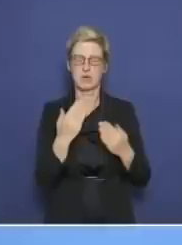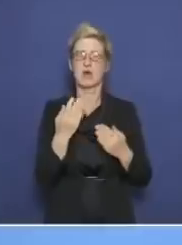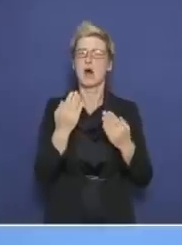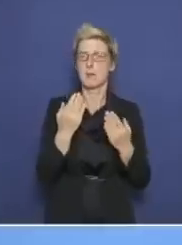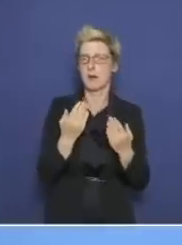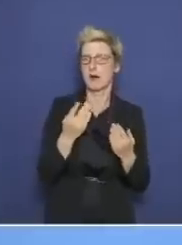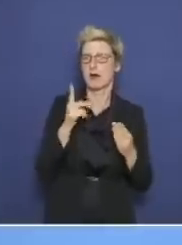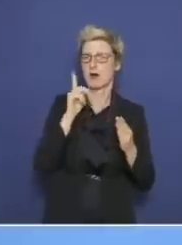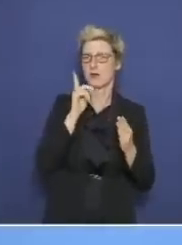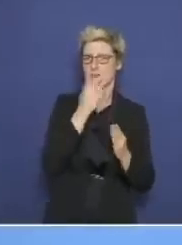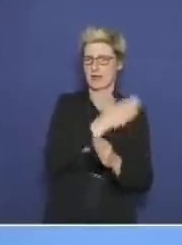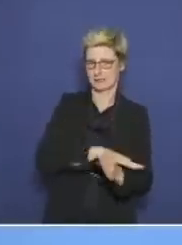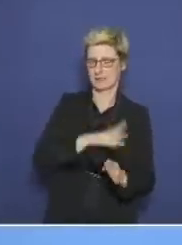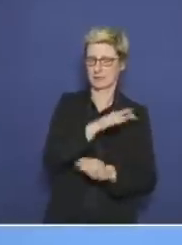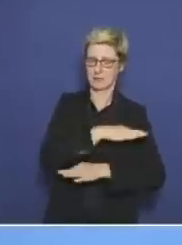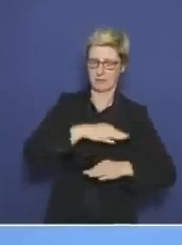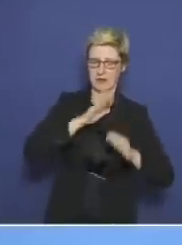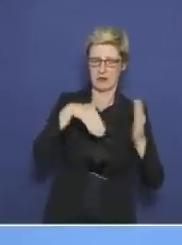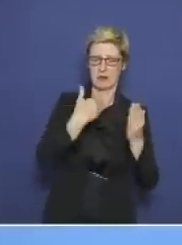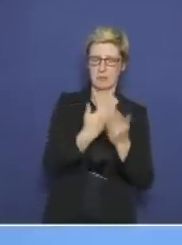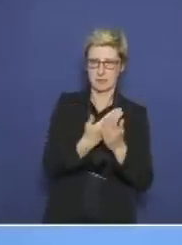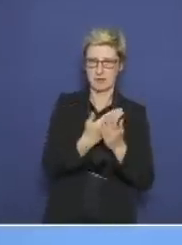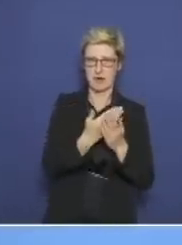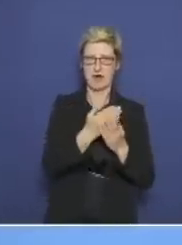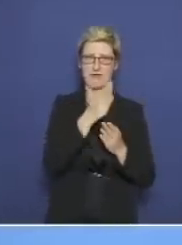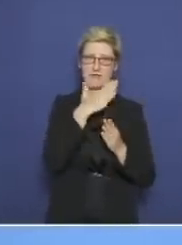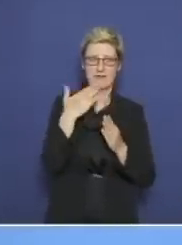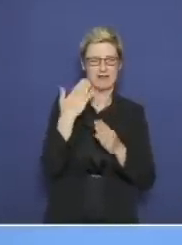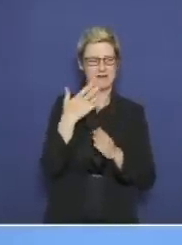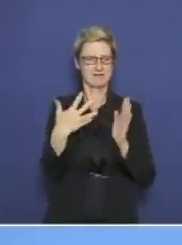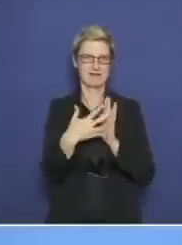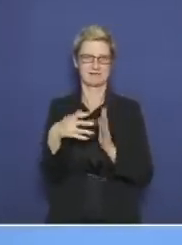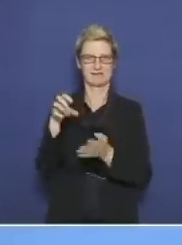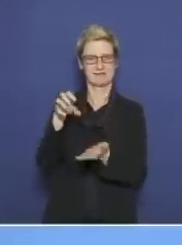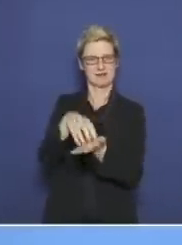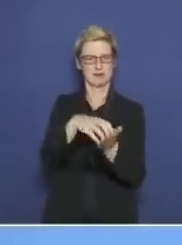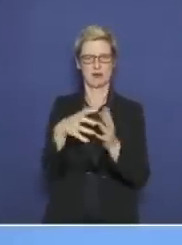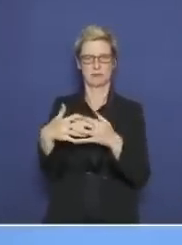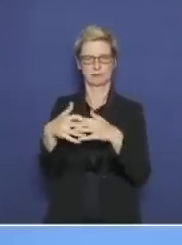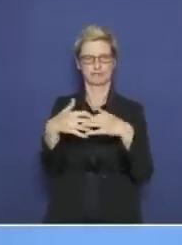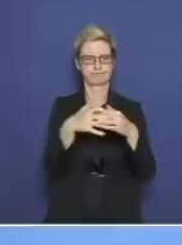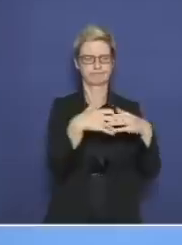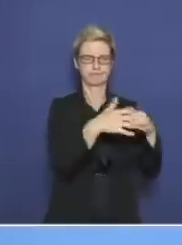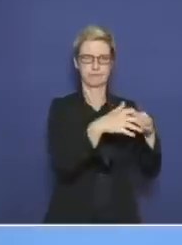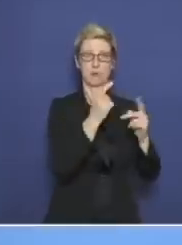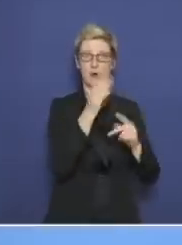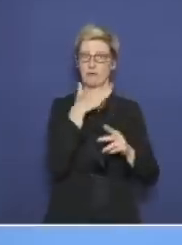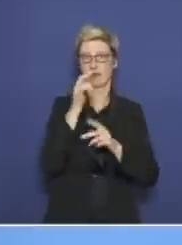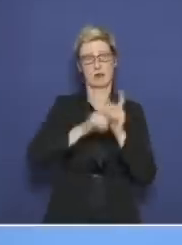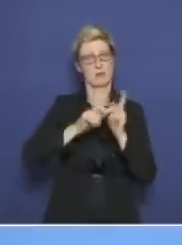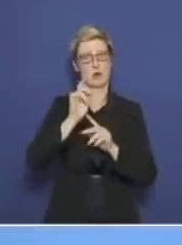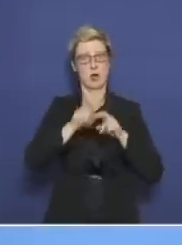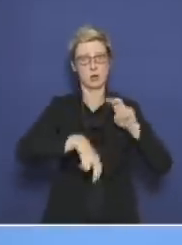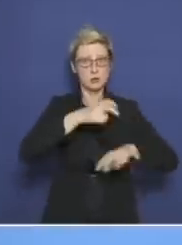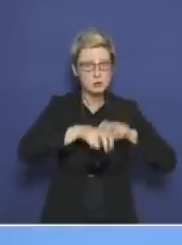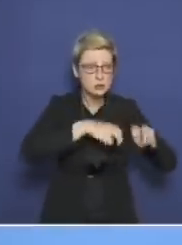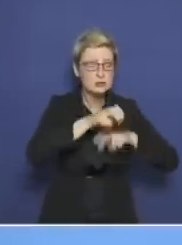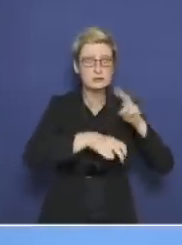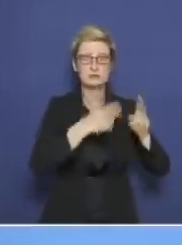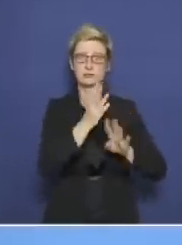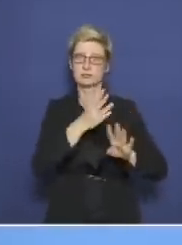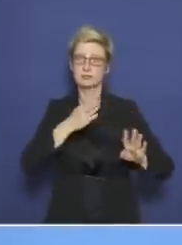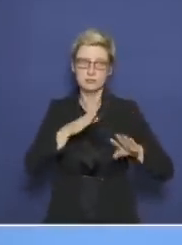entstanden ist, das viele Bürgerinnen und Bürger selbstverständlich nutzen. Und mir ist einfach wichtig, dass jetzt über sozusagen diese Diskussion